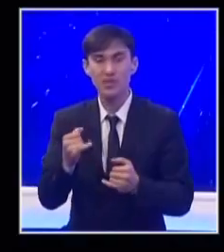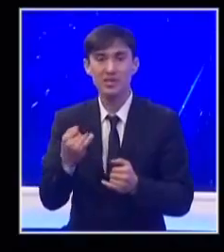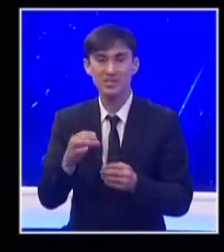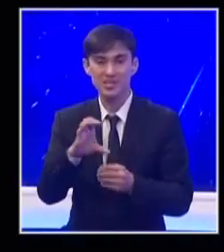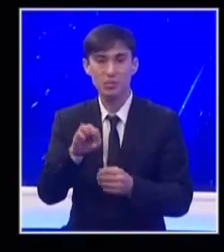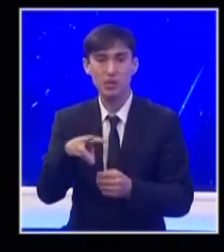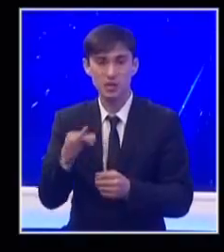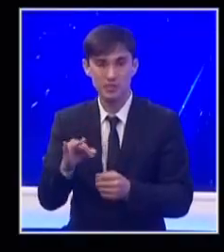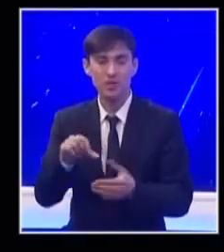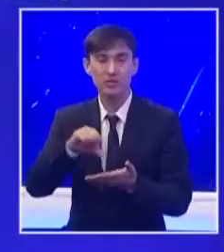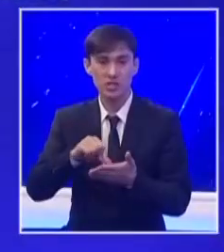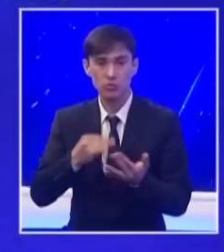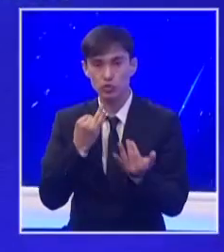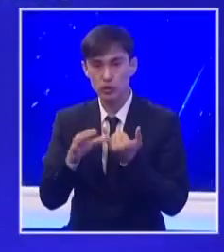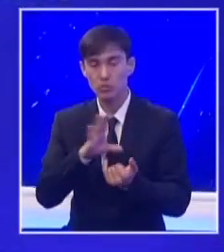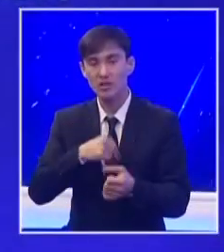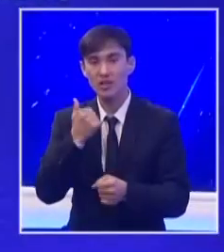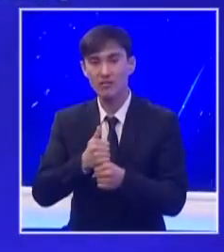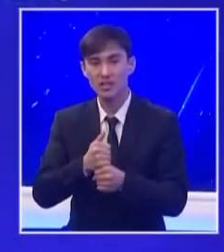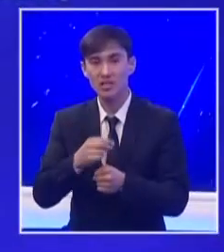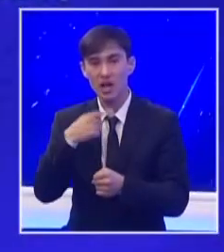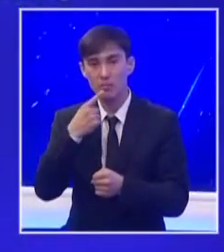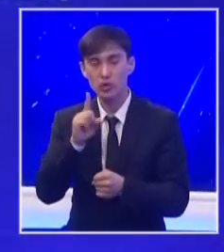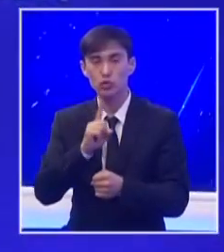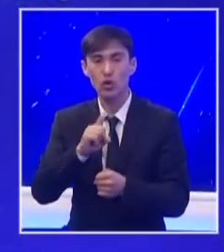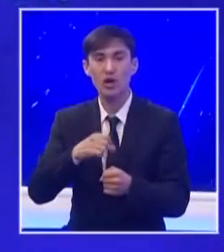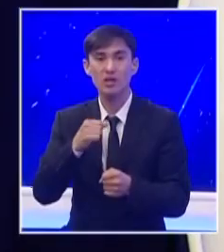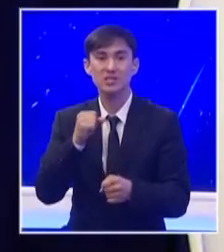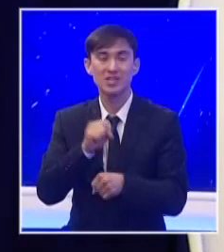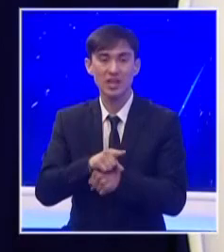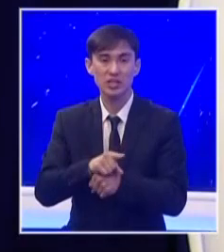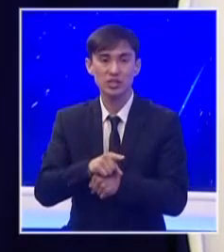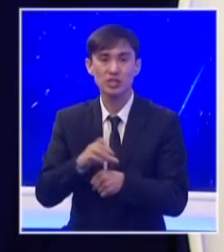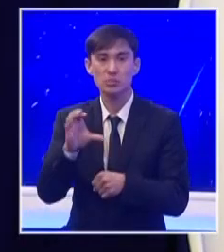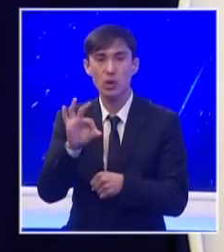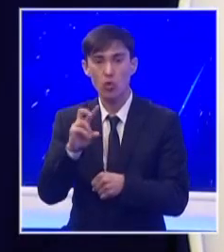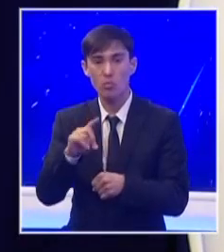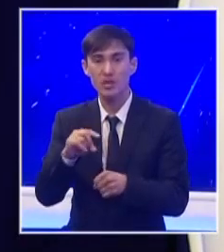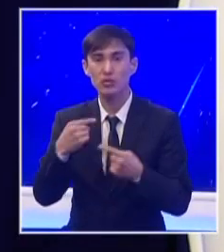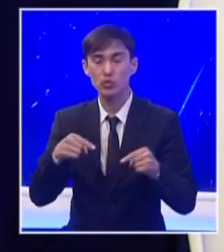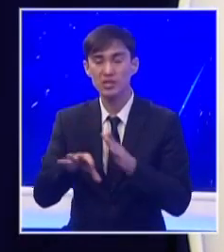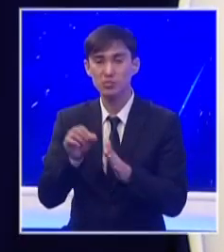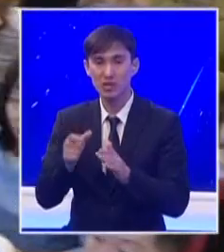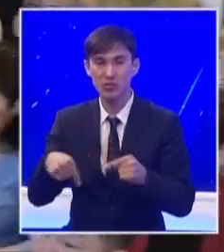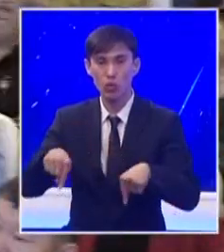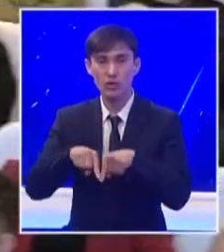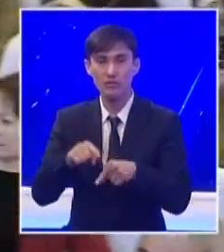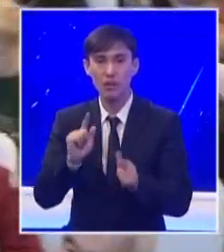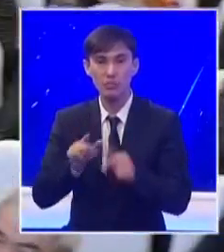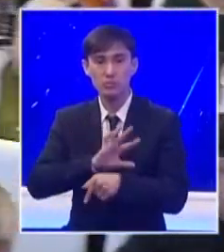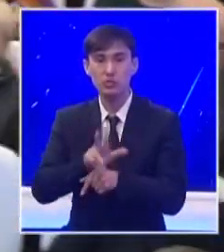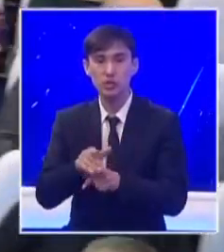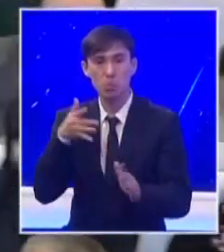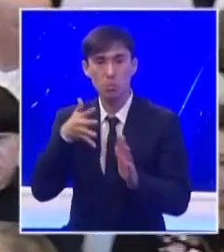СМИ. В частности, в ходе обсуждения глава ЦИК отметил, что основной задачей Центра избиркома и нижестоящих избирательных органов является